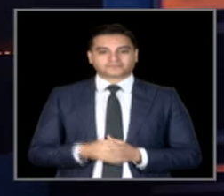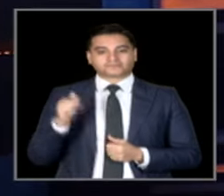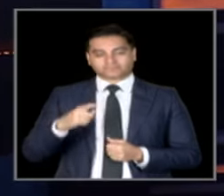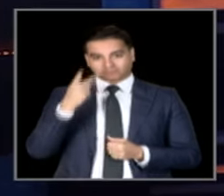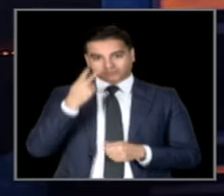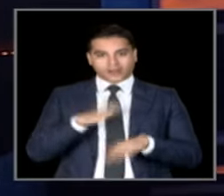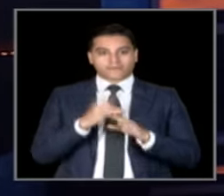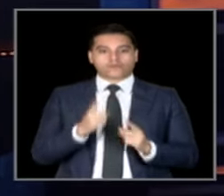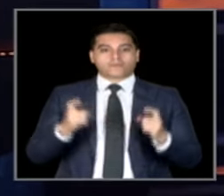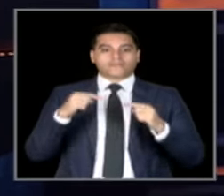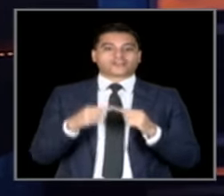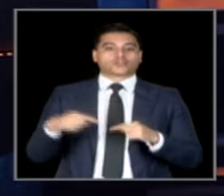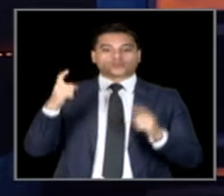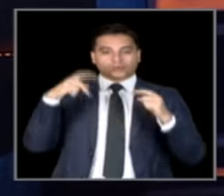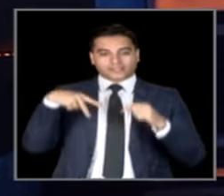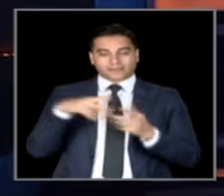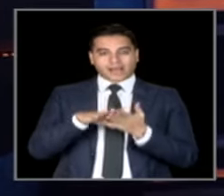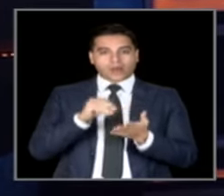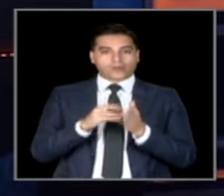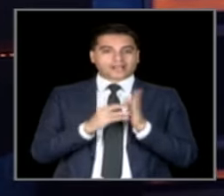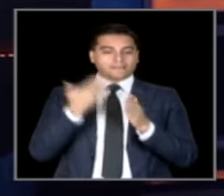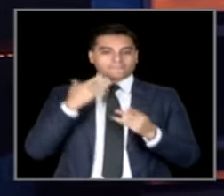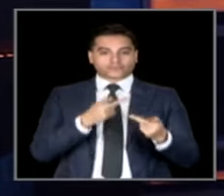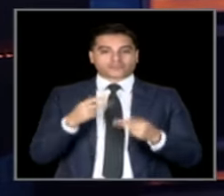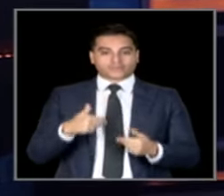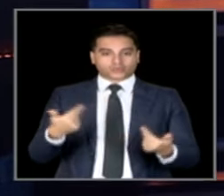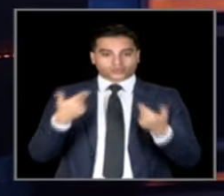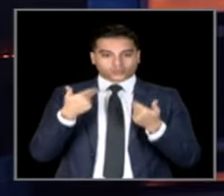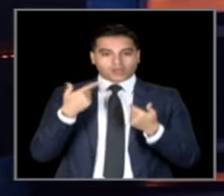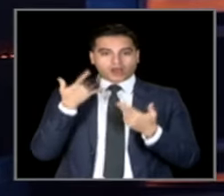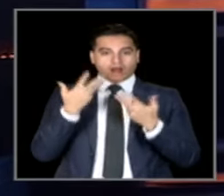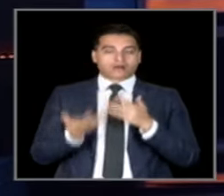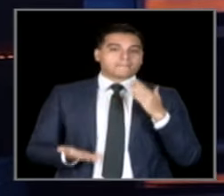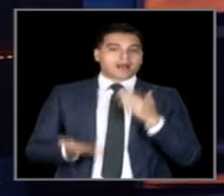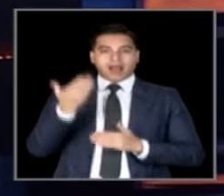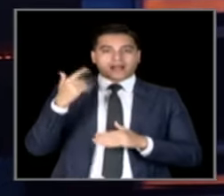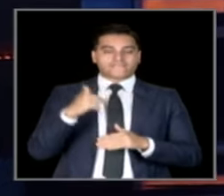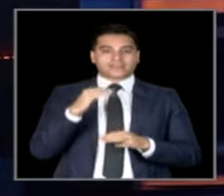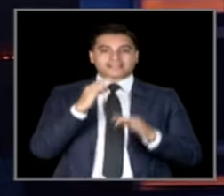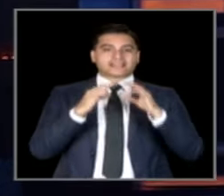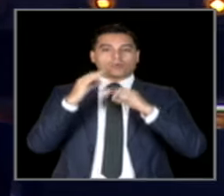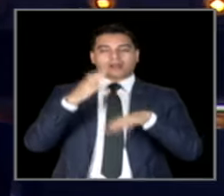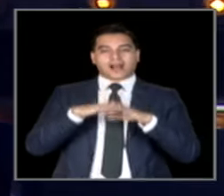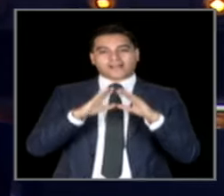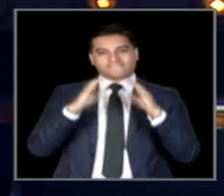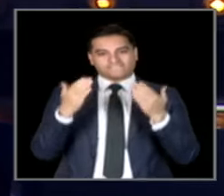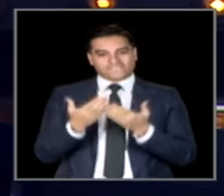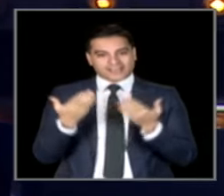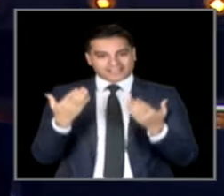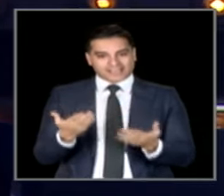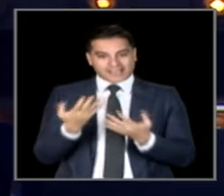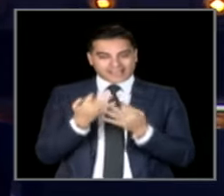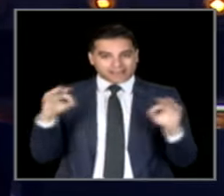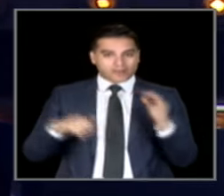النهاردة عندنا مباراة في دور الثمانية، أول جامعة مشرفانا في الاستوديو. أعلى سكور في دوري المجموعات،